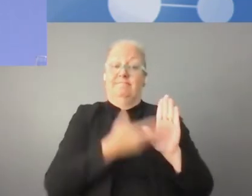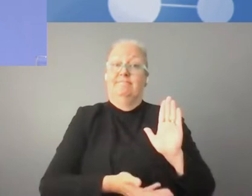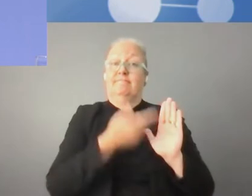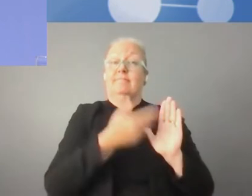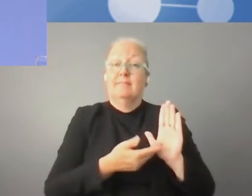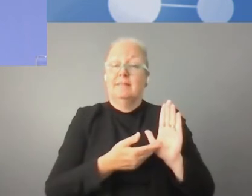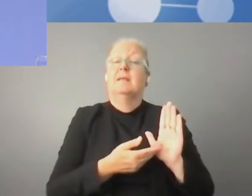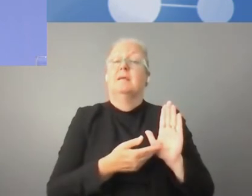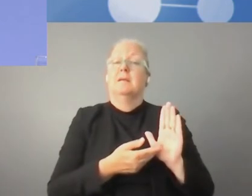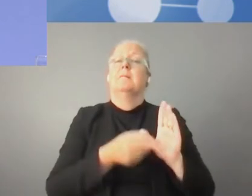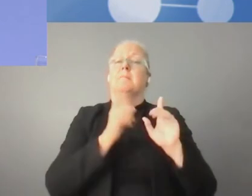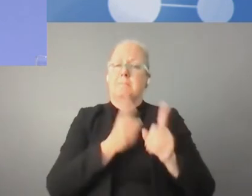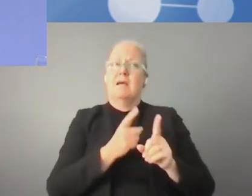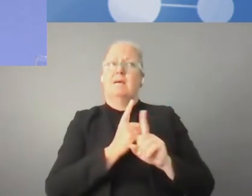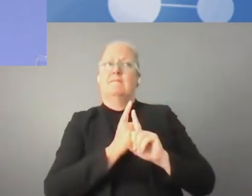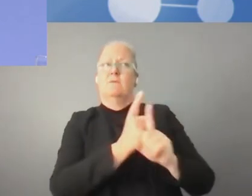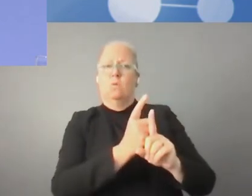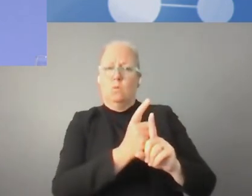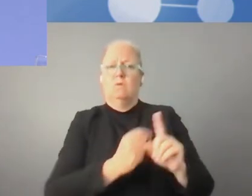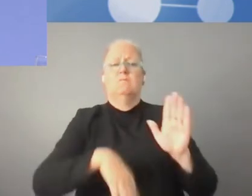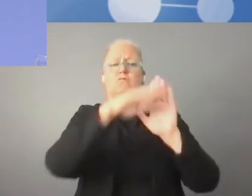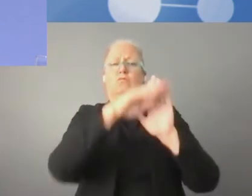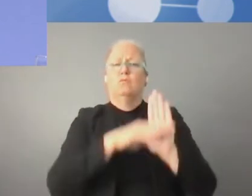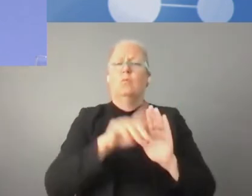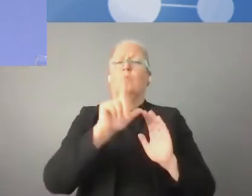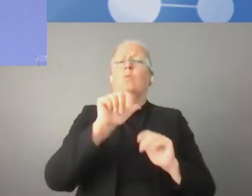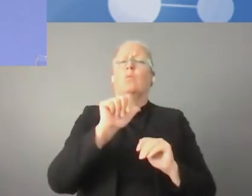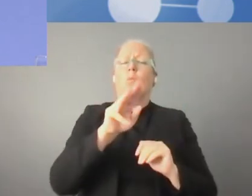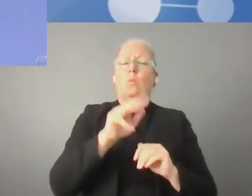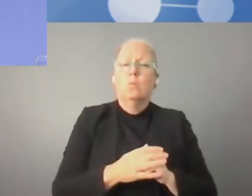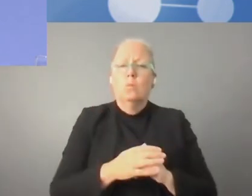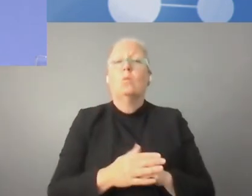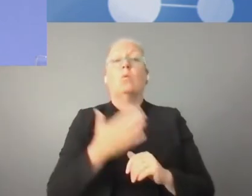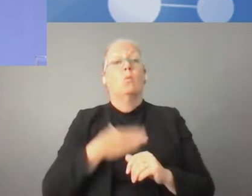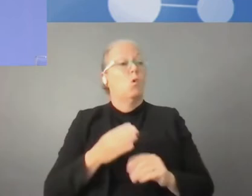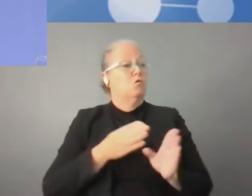和这个舒适的体现。所以我觉得